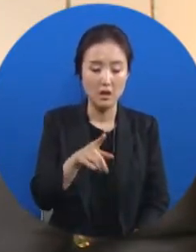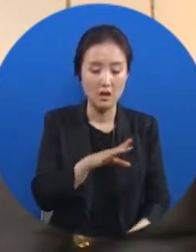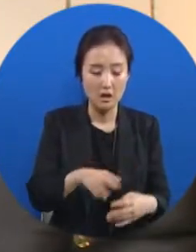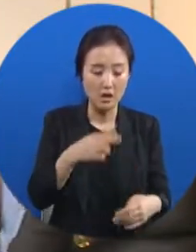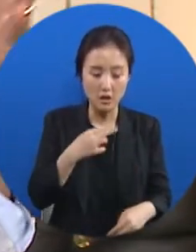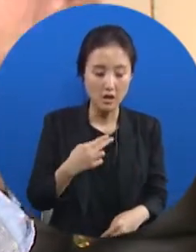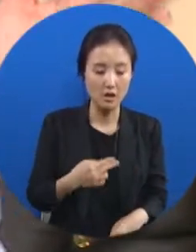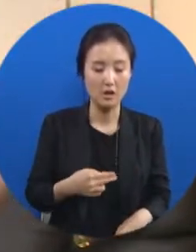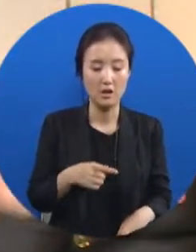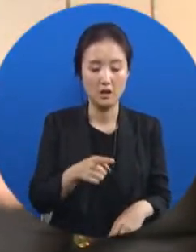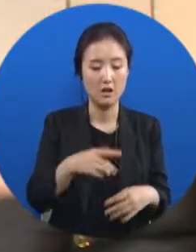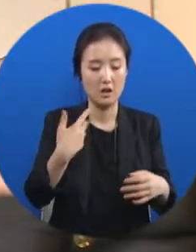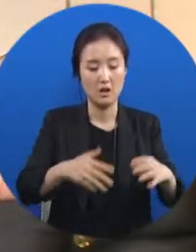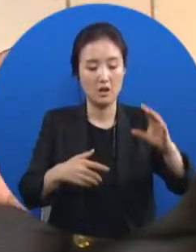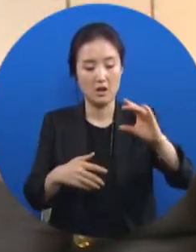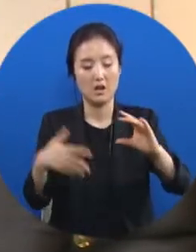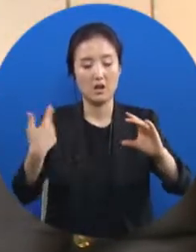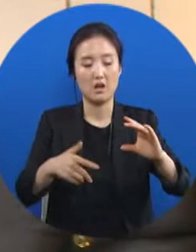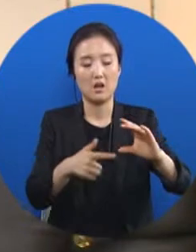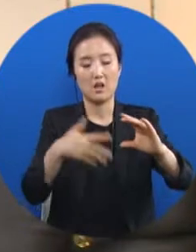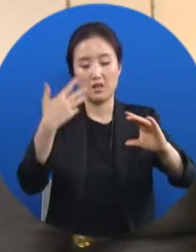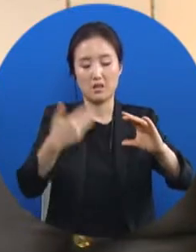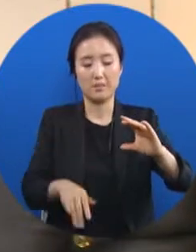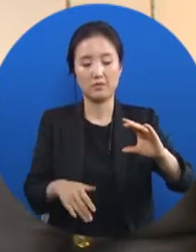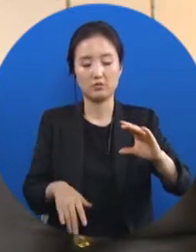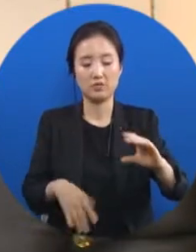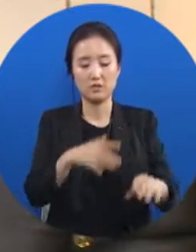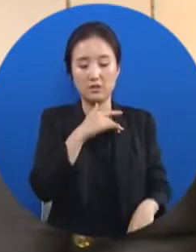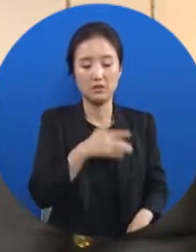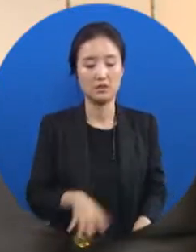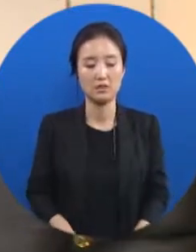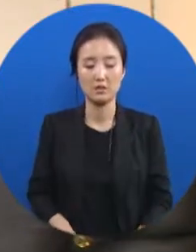아니라 아 아직도 이만큼 남아있어 예. 예.